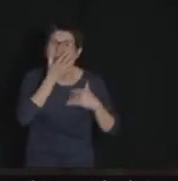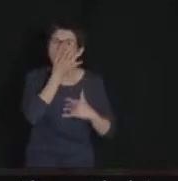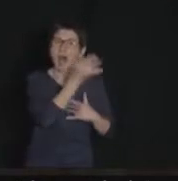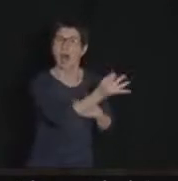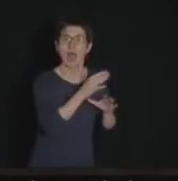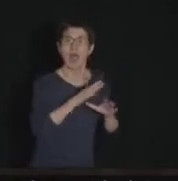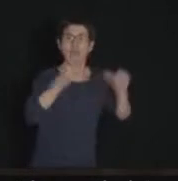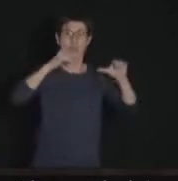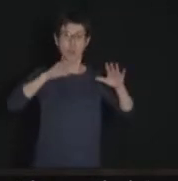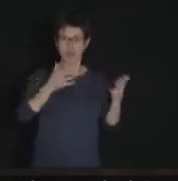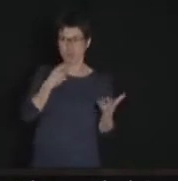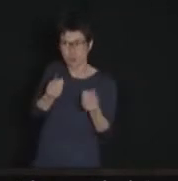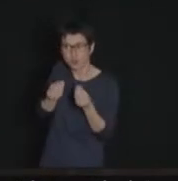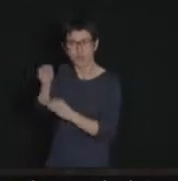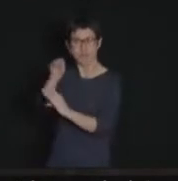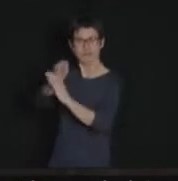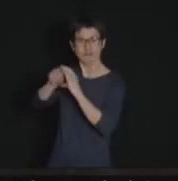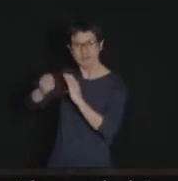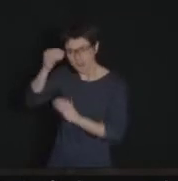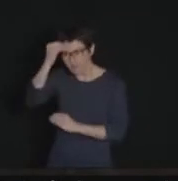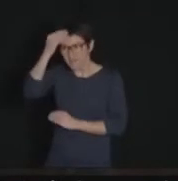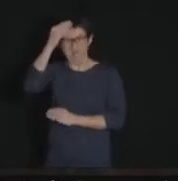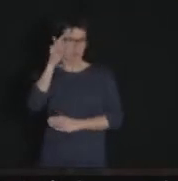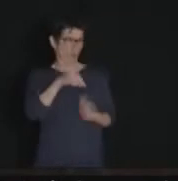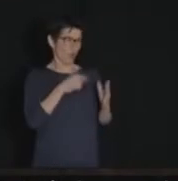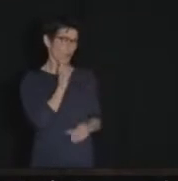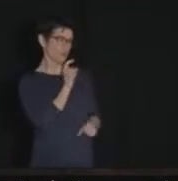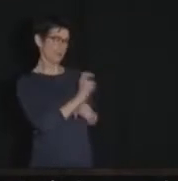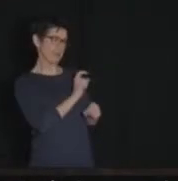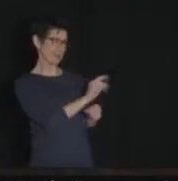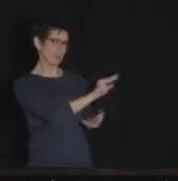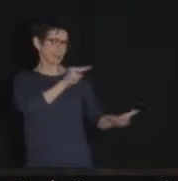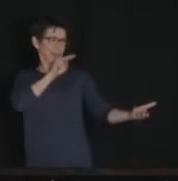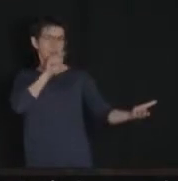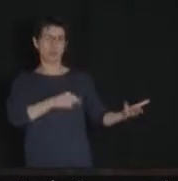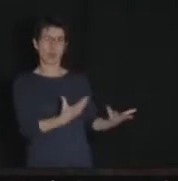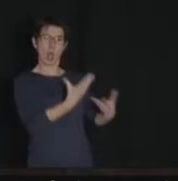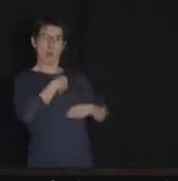laissent pas halluciner, embobiner, entortiller.